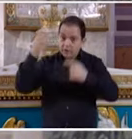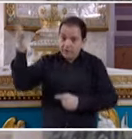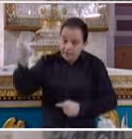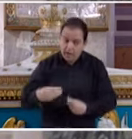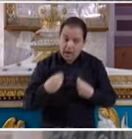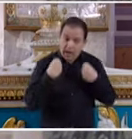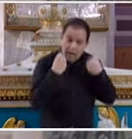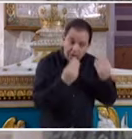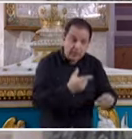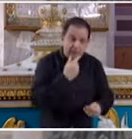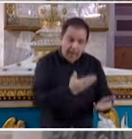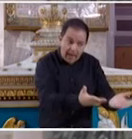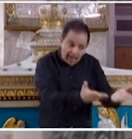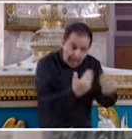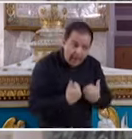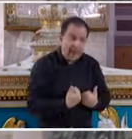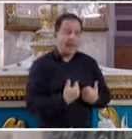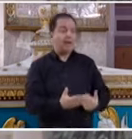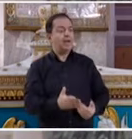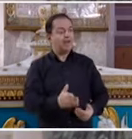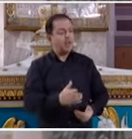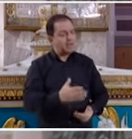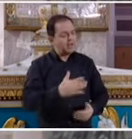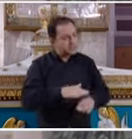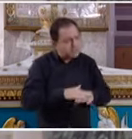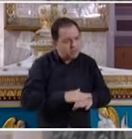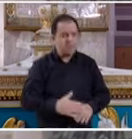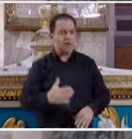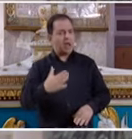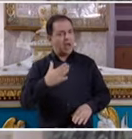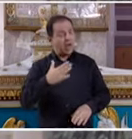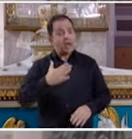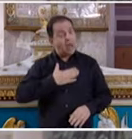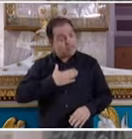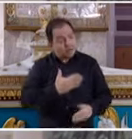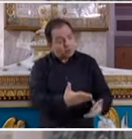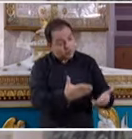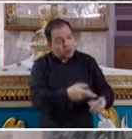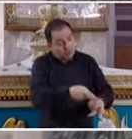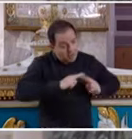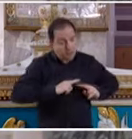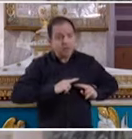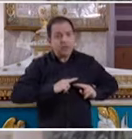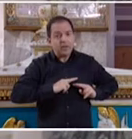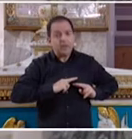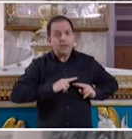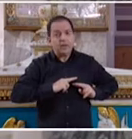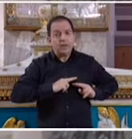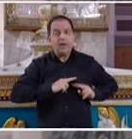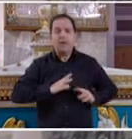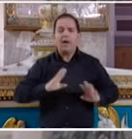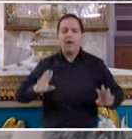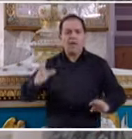να συνέλθει, να πει ήμαρτον και ευχαριστώσει Κύριε για την ευκαιρία. Όμως, όπως ο παράνομος